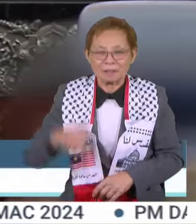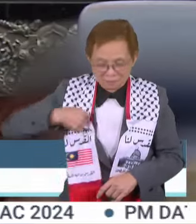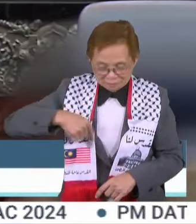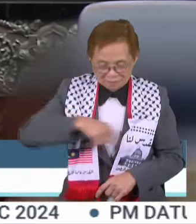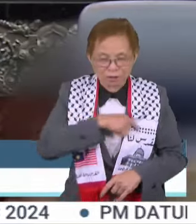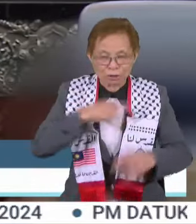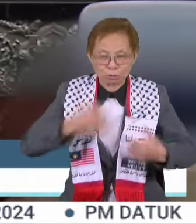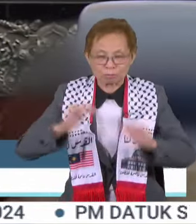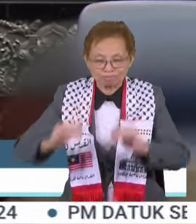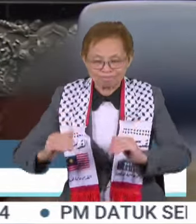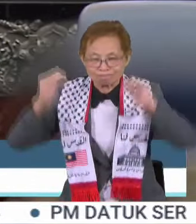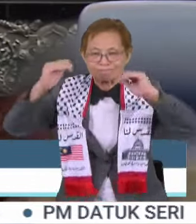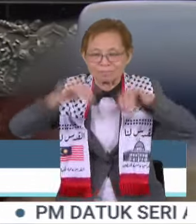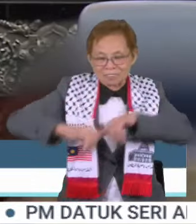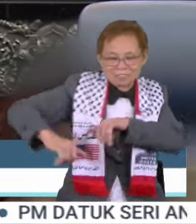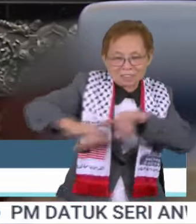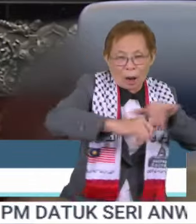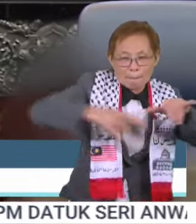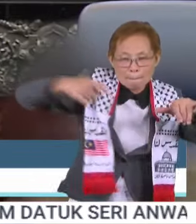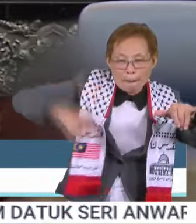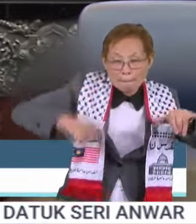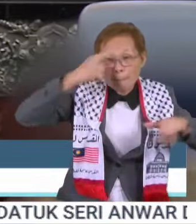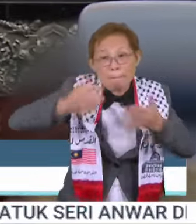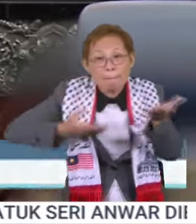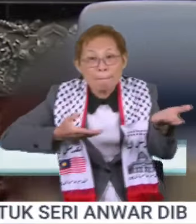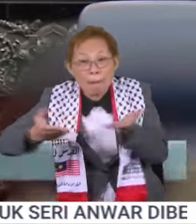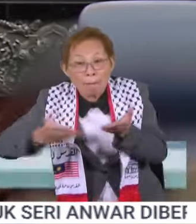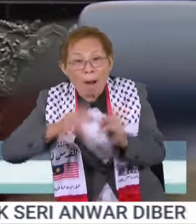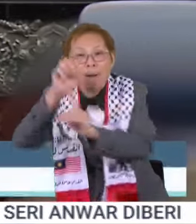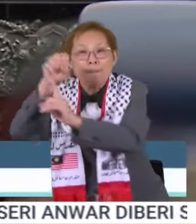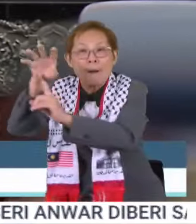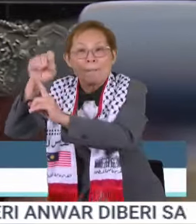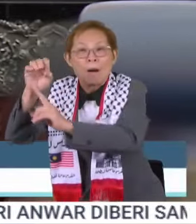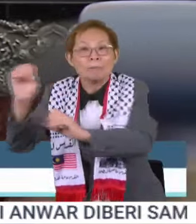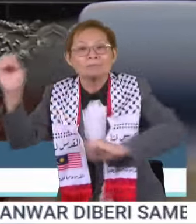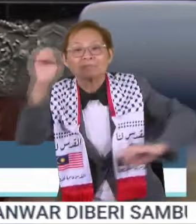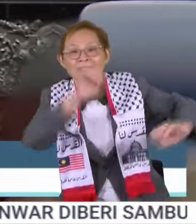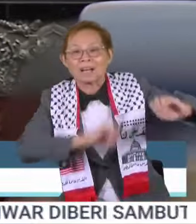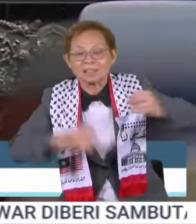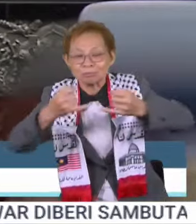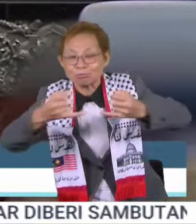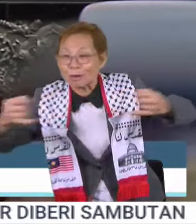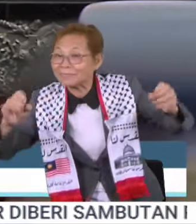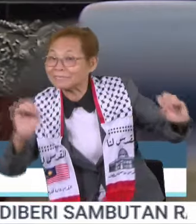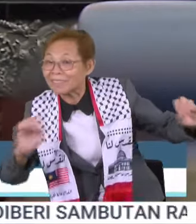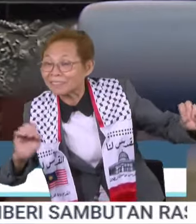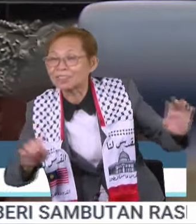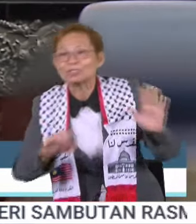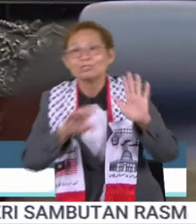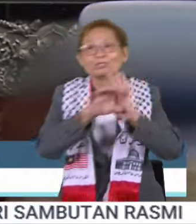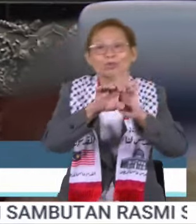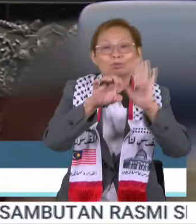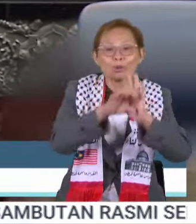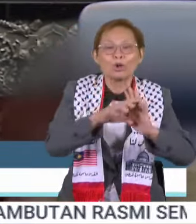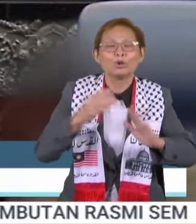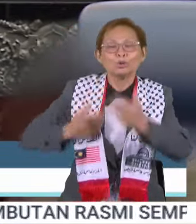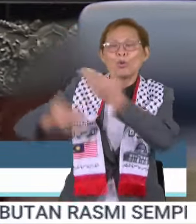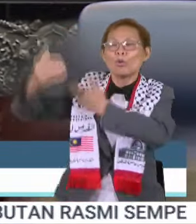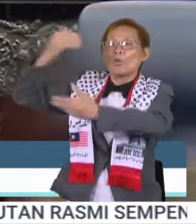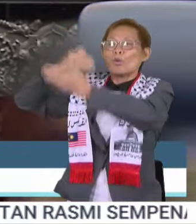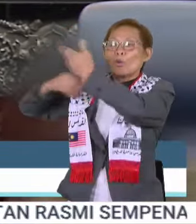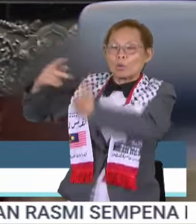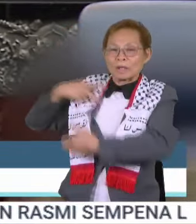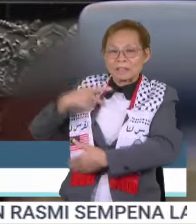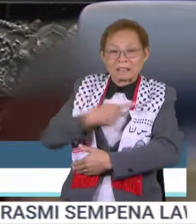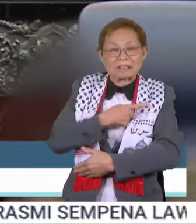Kita telah kemas kini standard mandatory bagi perkhidmatan jalur lebar tanpa wayar. Sebagai contohnya, lulunya kami